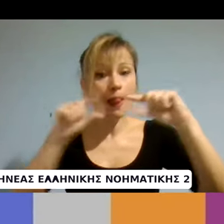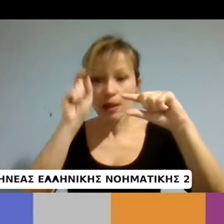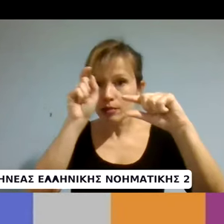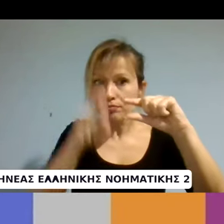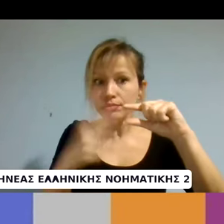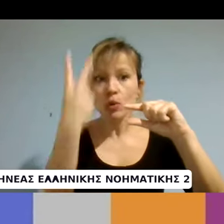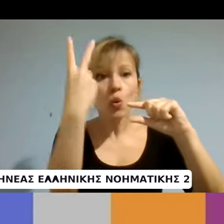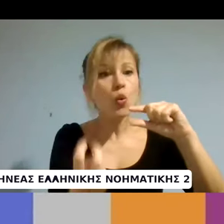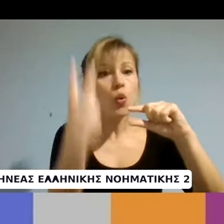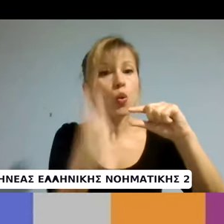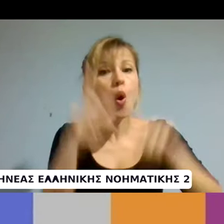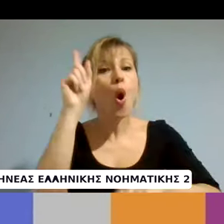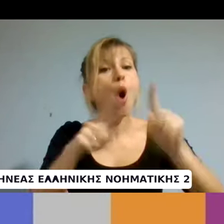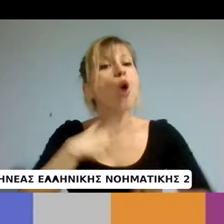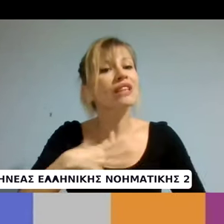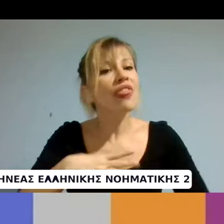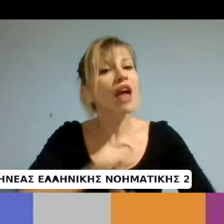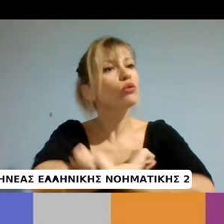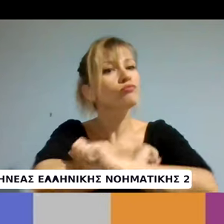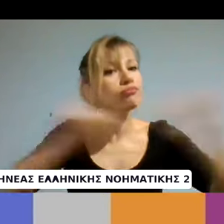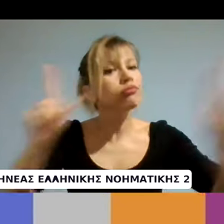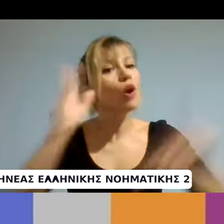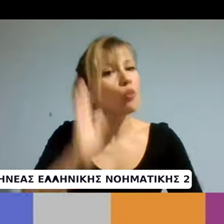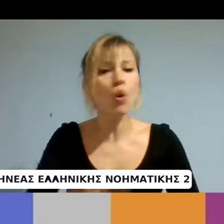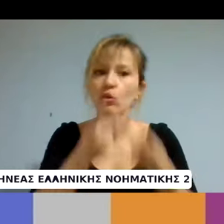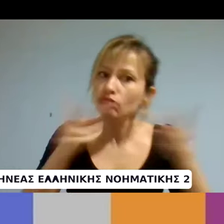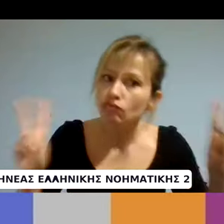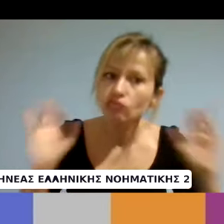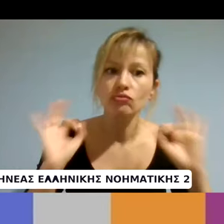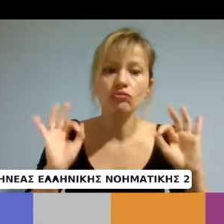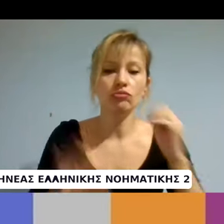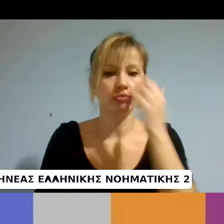όσοι θέλουν να διαμοιράσουν το σύνδεσμο. Να πω ότι